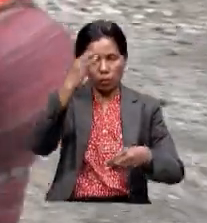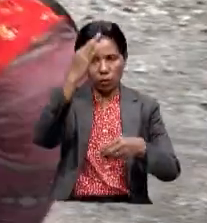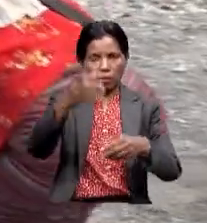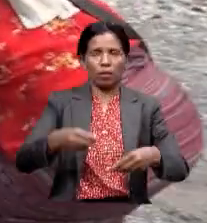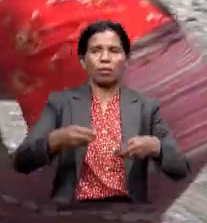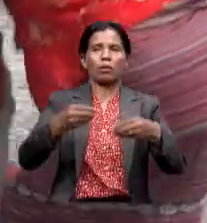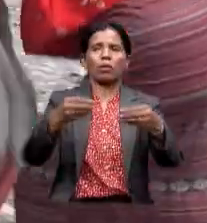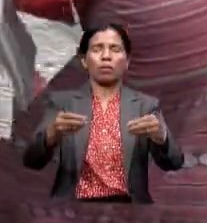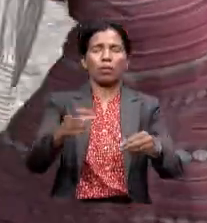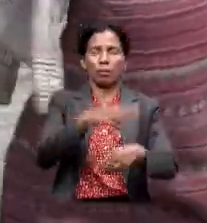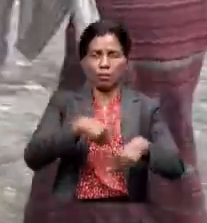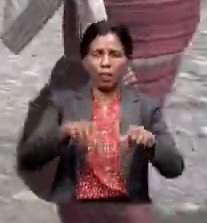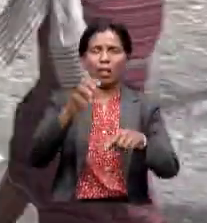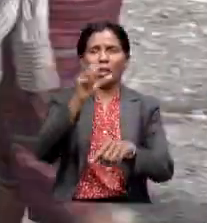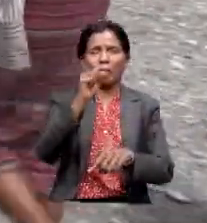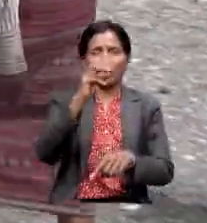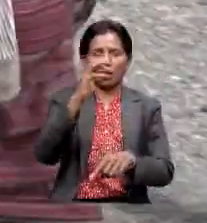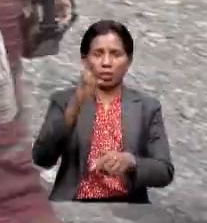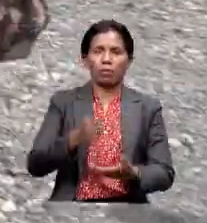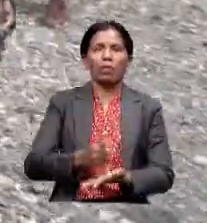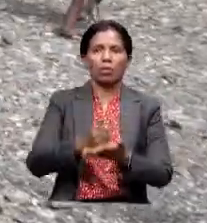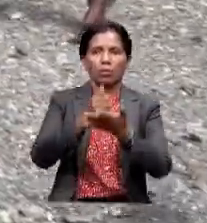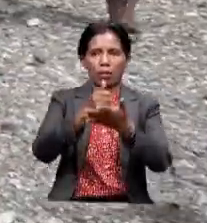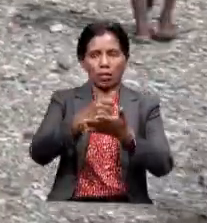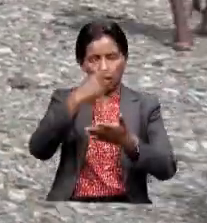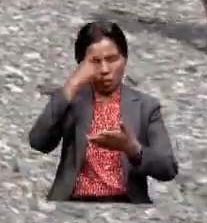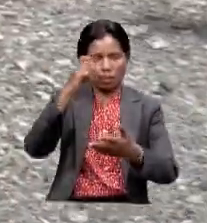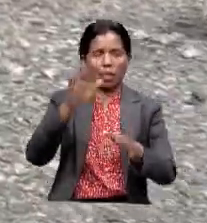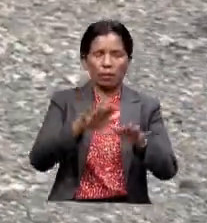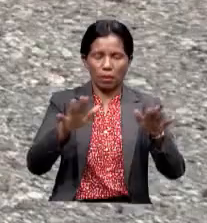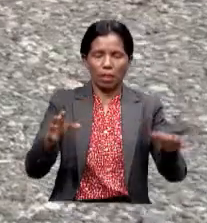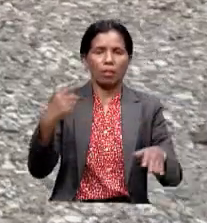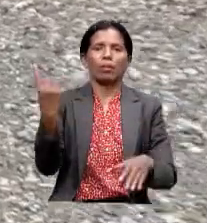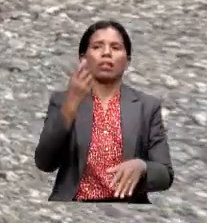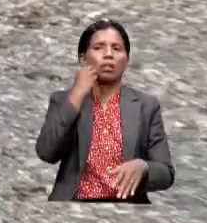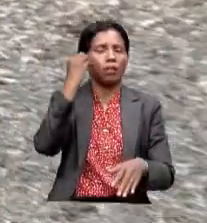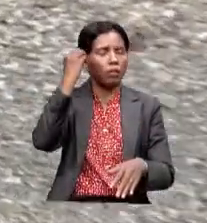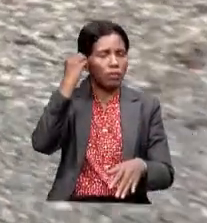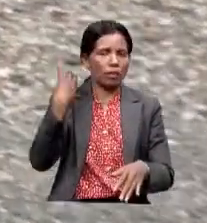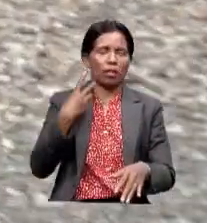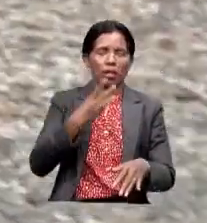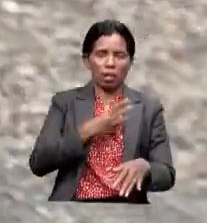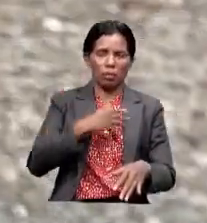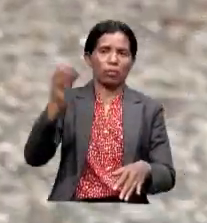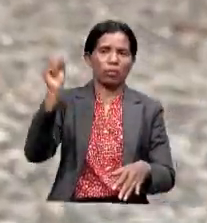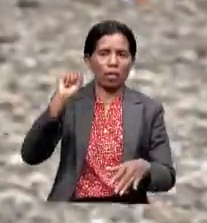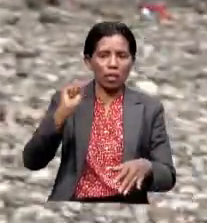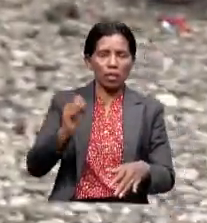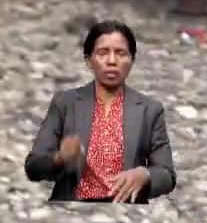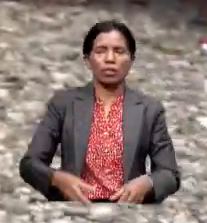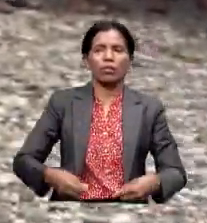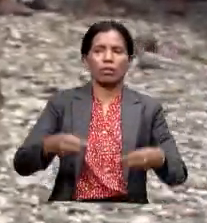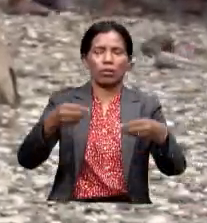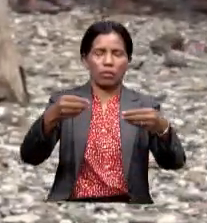hus iso sosial atau su apo apoyo tam durante ne labar ikut ihu marit ita fuata isnia ita fuari isnia i so